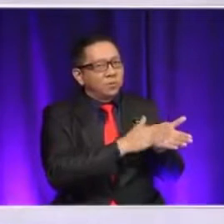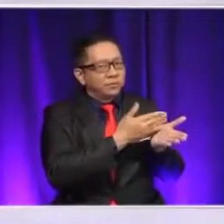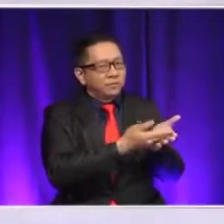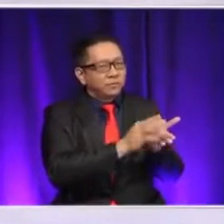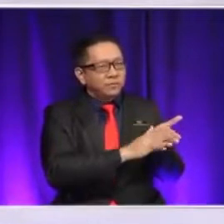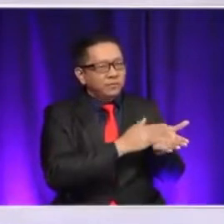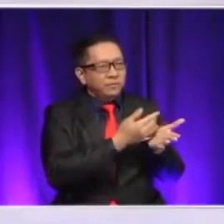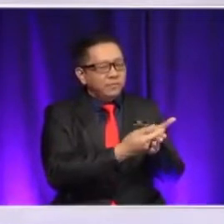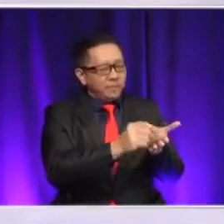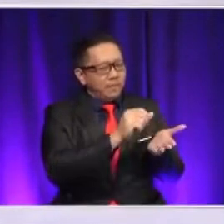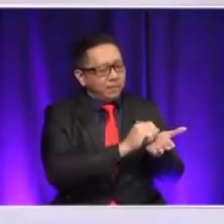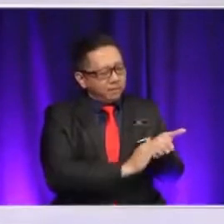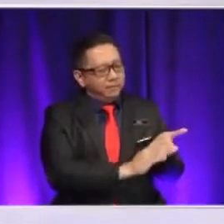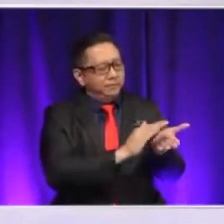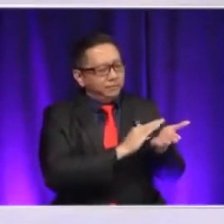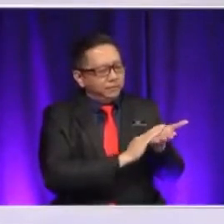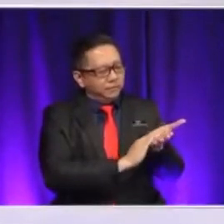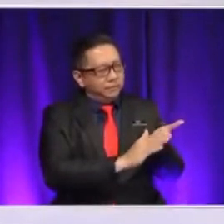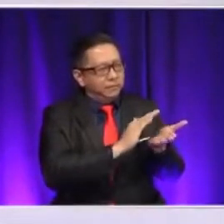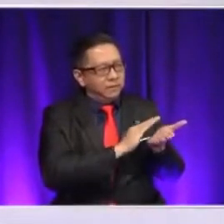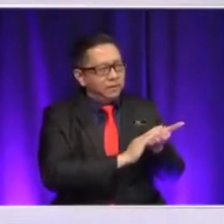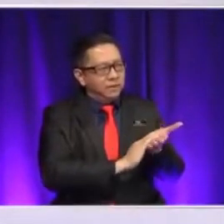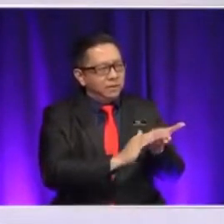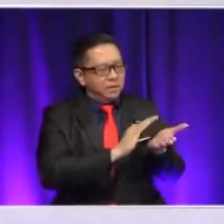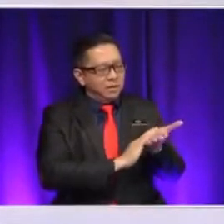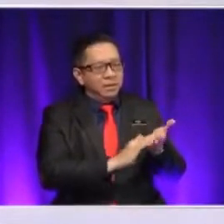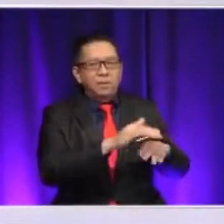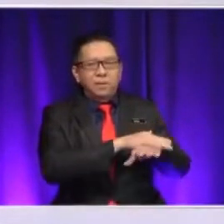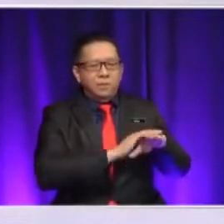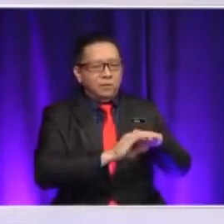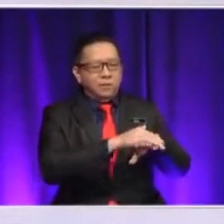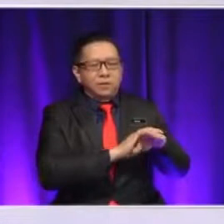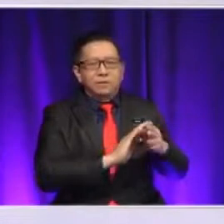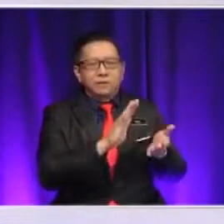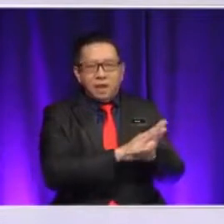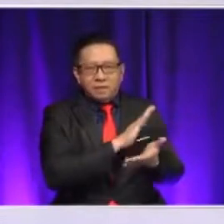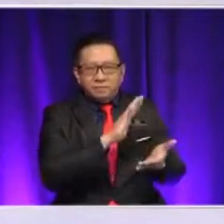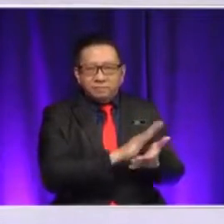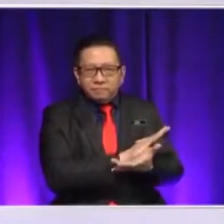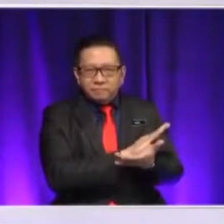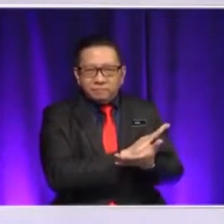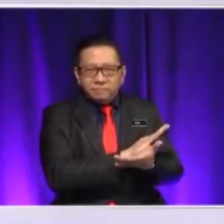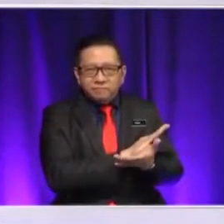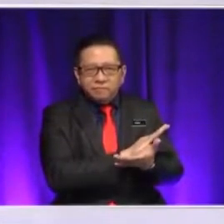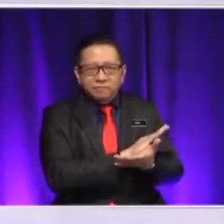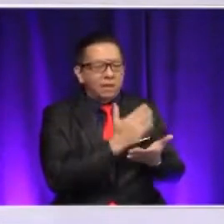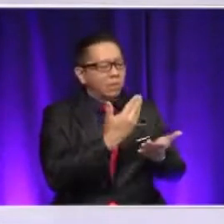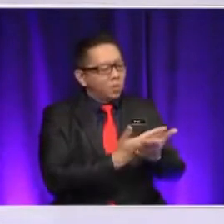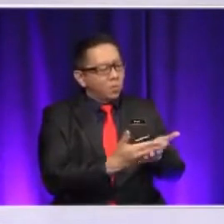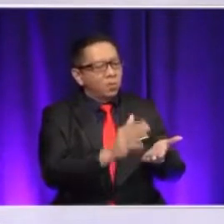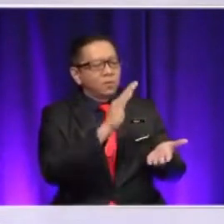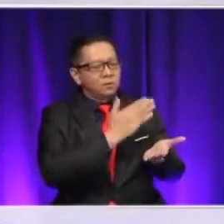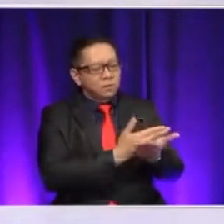begitu basah kayak the kita lembabkan permukaan kertas shafiq sapu